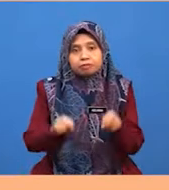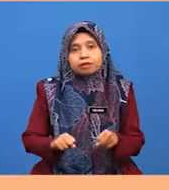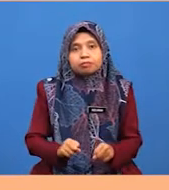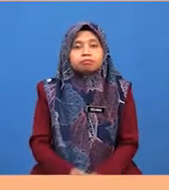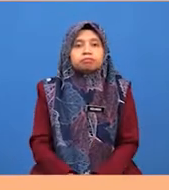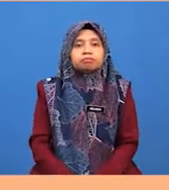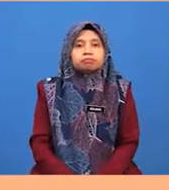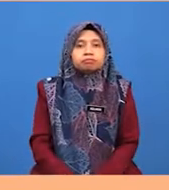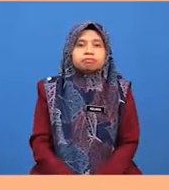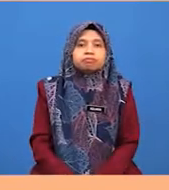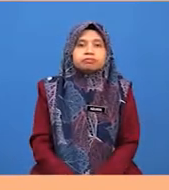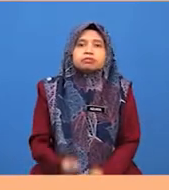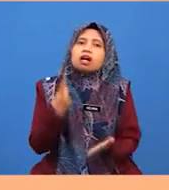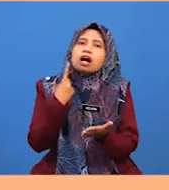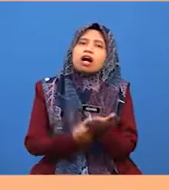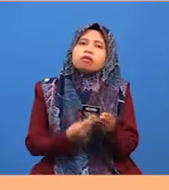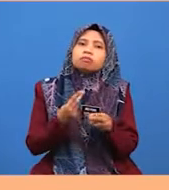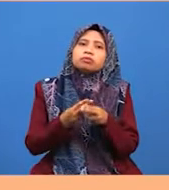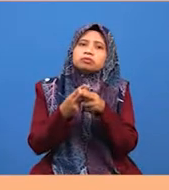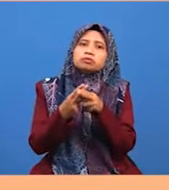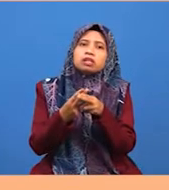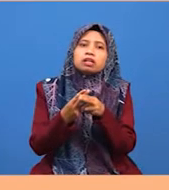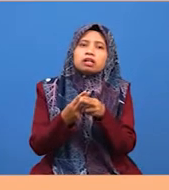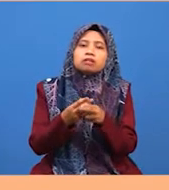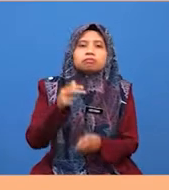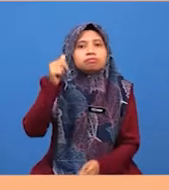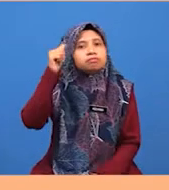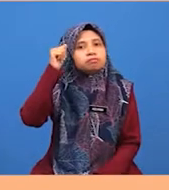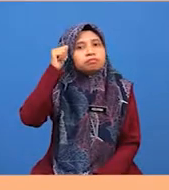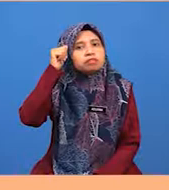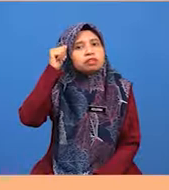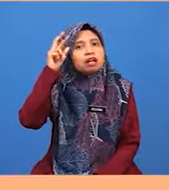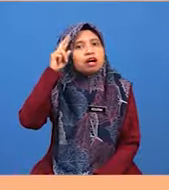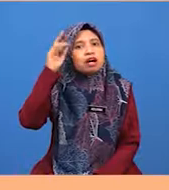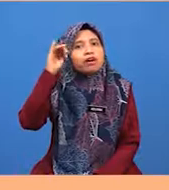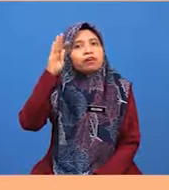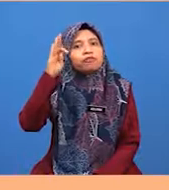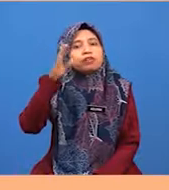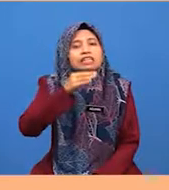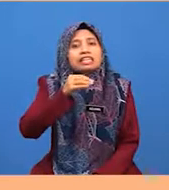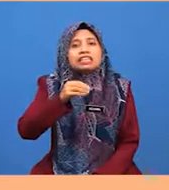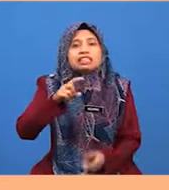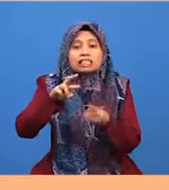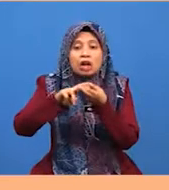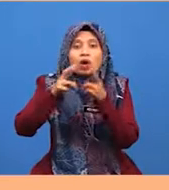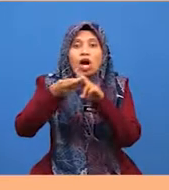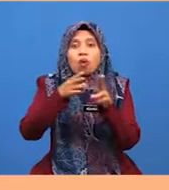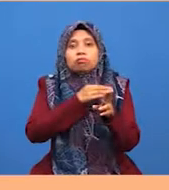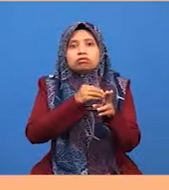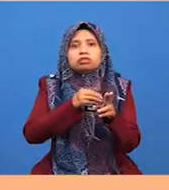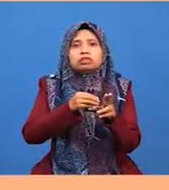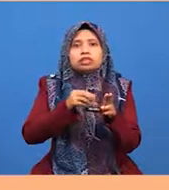Ha, apa pula Arif, rakan-rakan dan keluarga mereka lakukan di taman